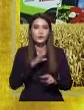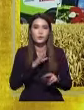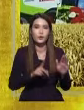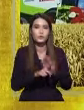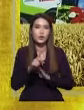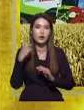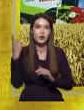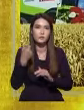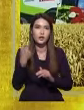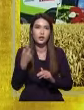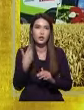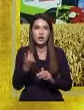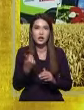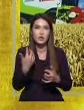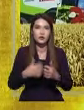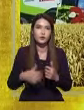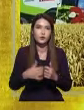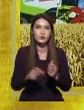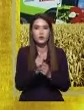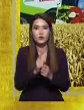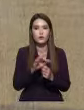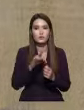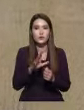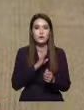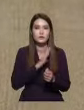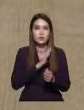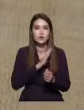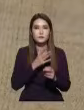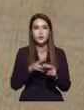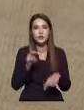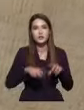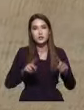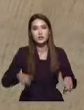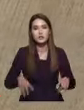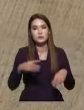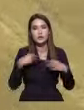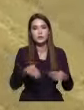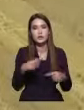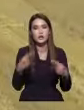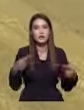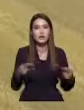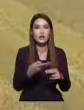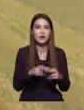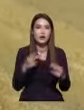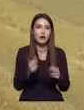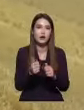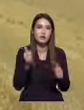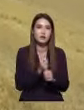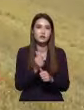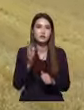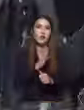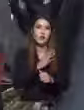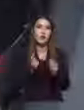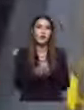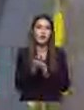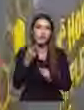шаруалар гектарынан орташа 11 центнерден алған. Ал кейбір диқандар жеке тәжірибесінің арқасында гектар шығымдылығын